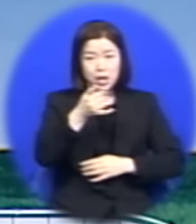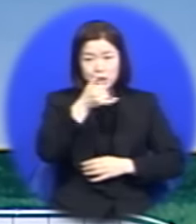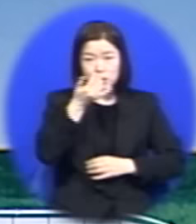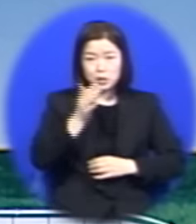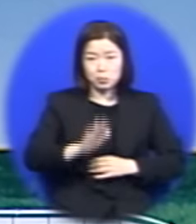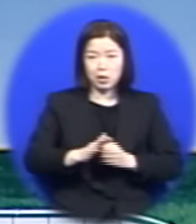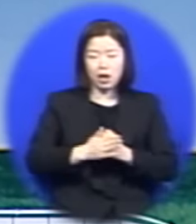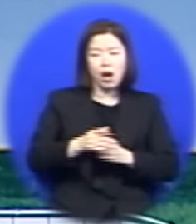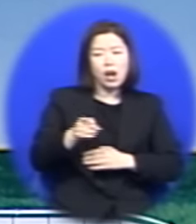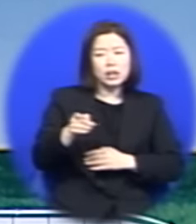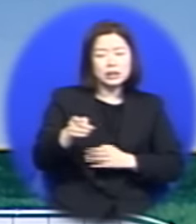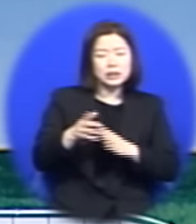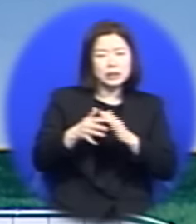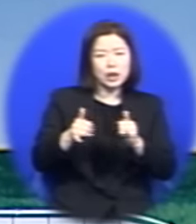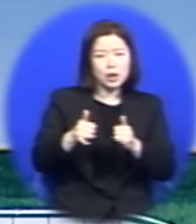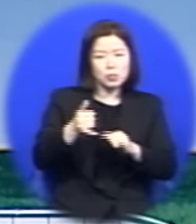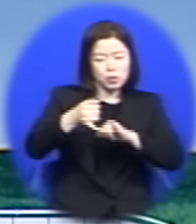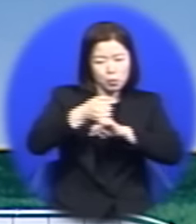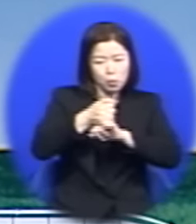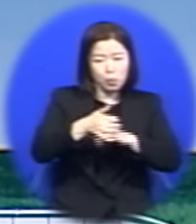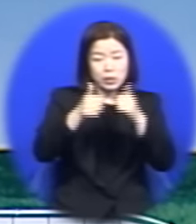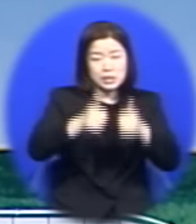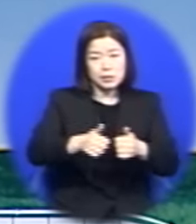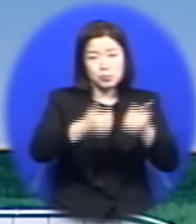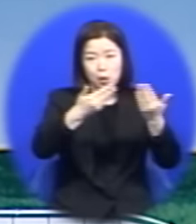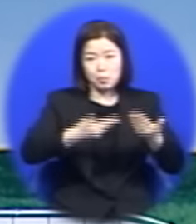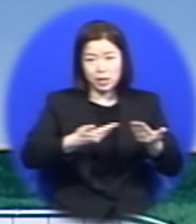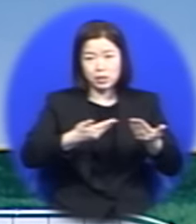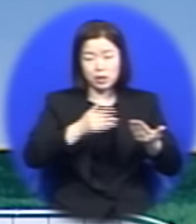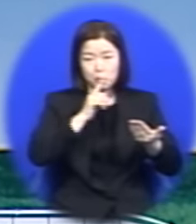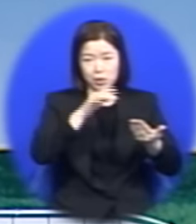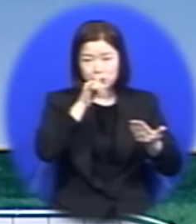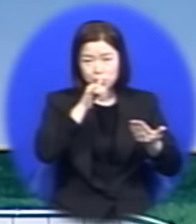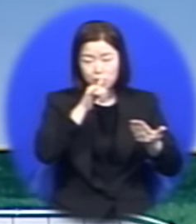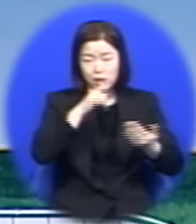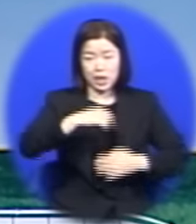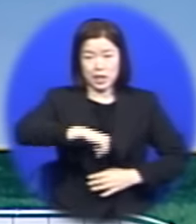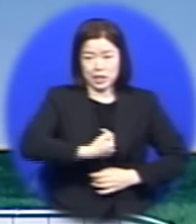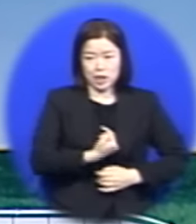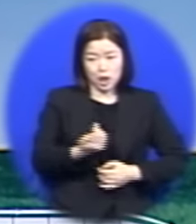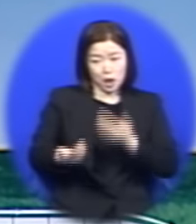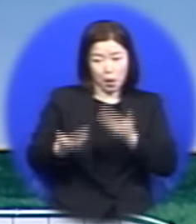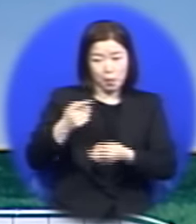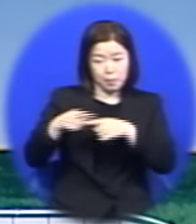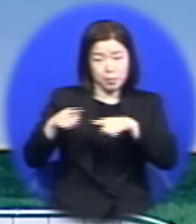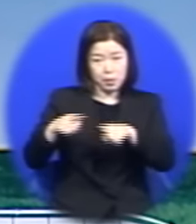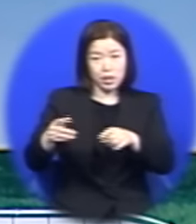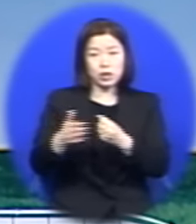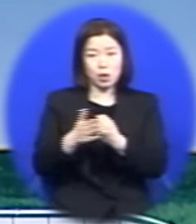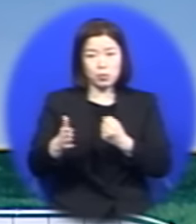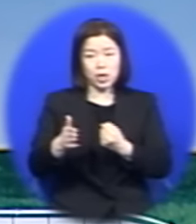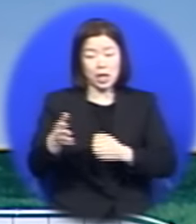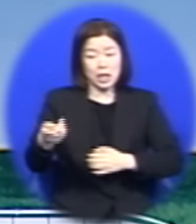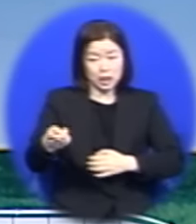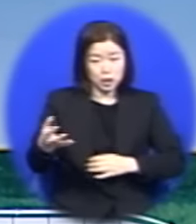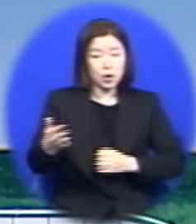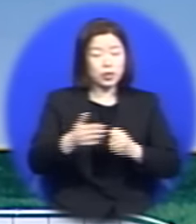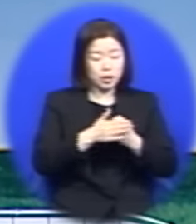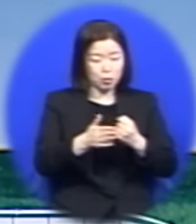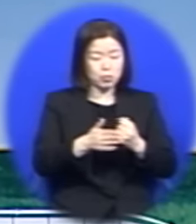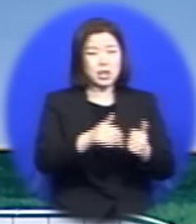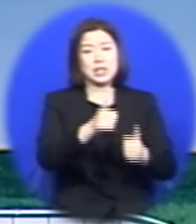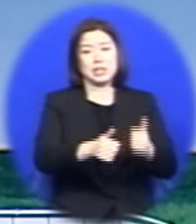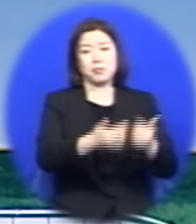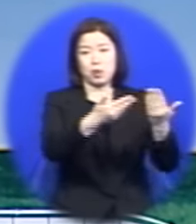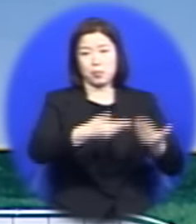반드시 심판을 받게 된다고 그랬습니다. 자기가 비판한 것으로 인해서 심판을 받게 될 것이라. 예수님께서